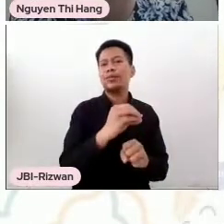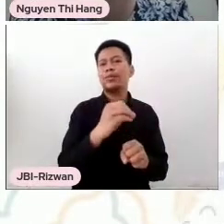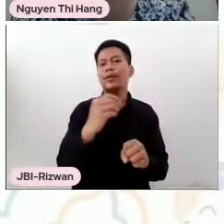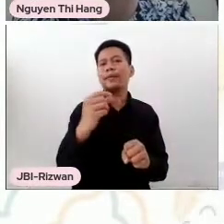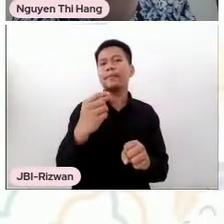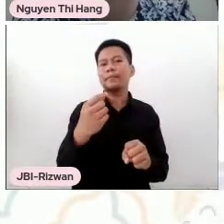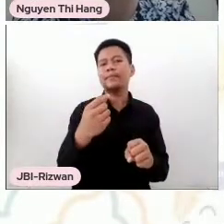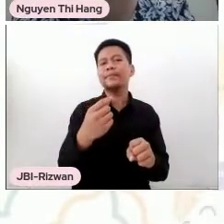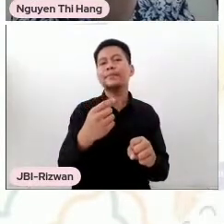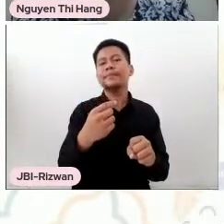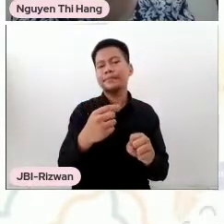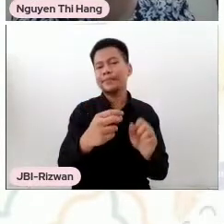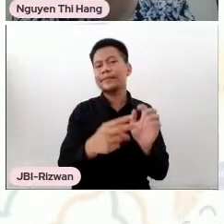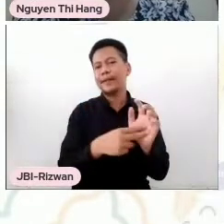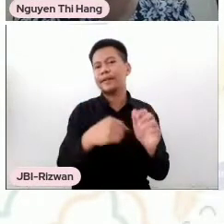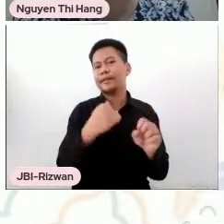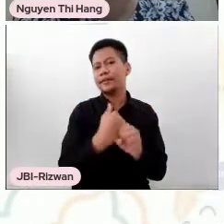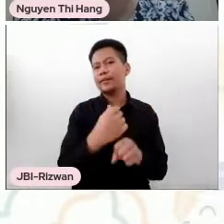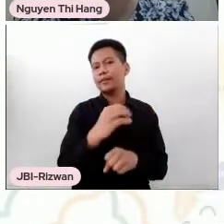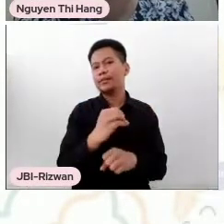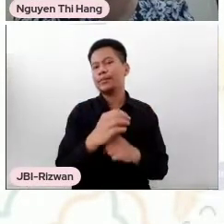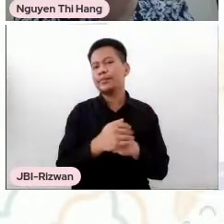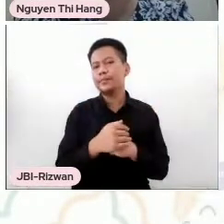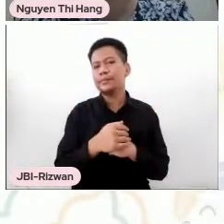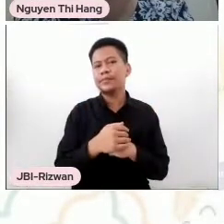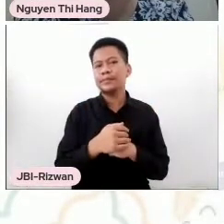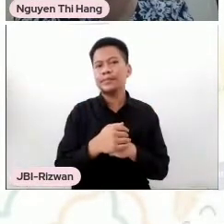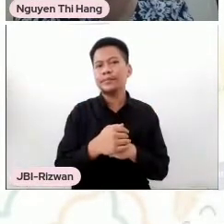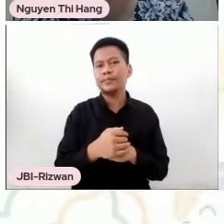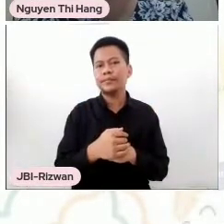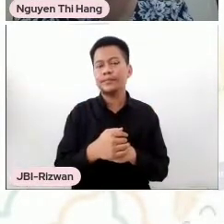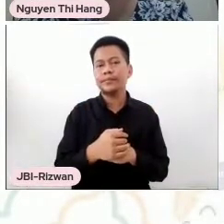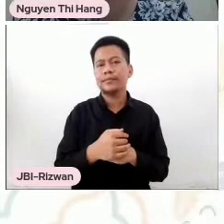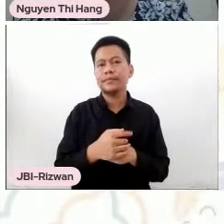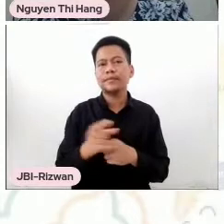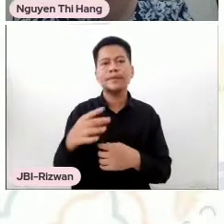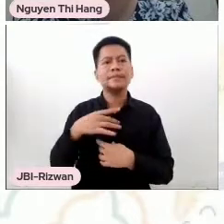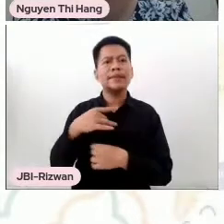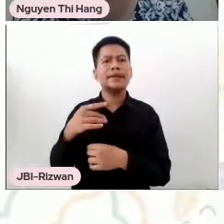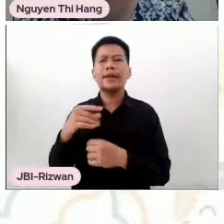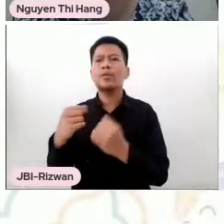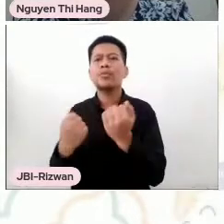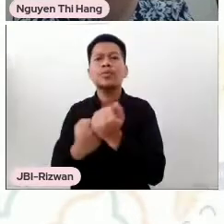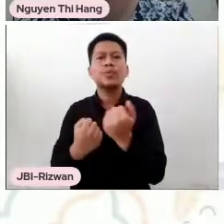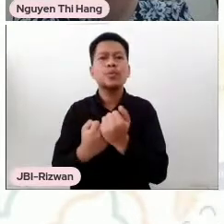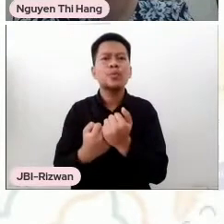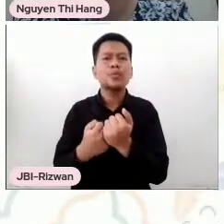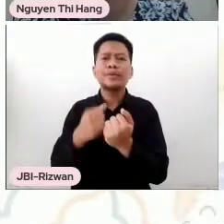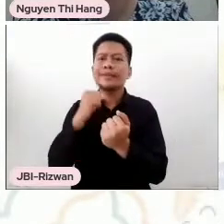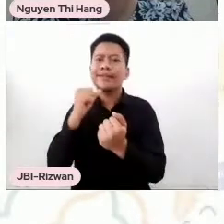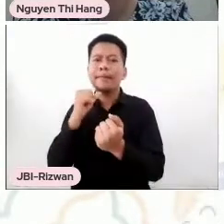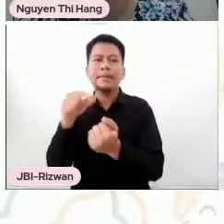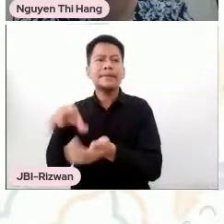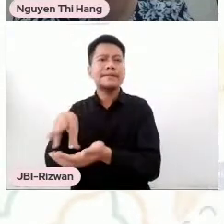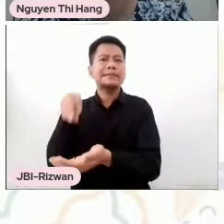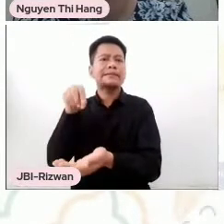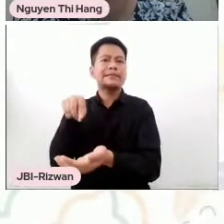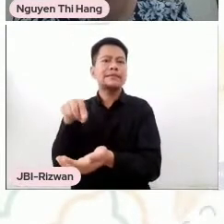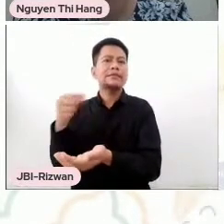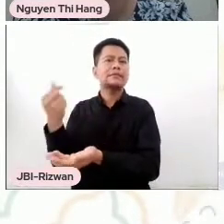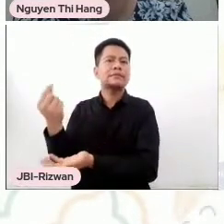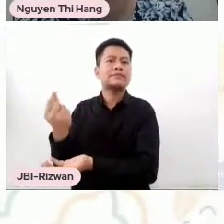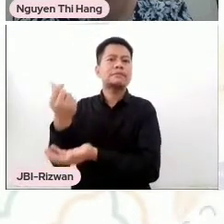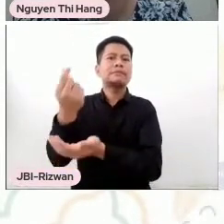organization. Okay. Nah ini tadi saya menanyakan siapa sih yang mendukung ketika di center ini membutuhkan biaya untuk melakukan